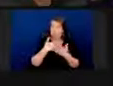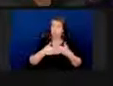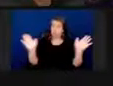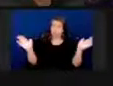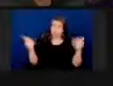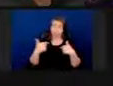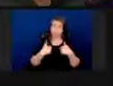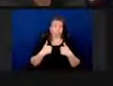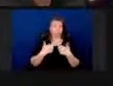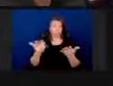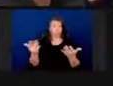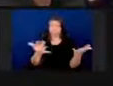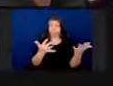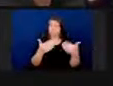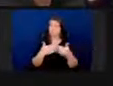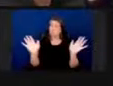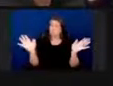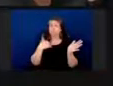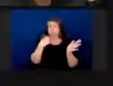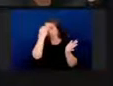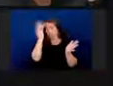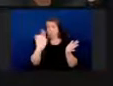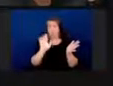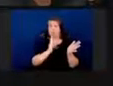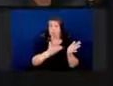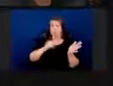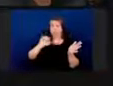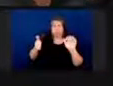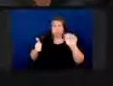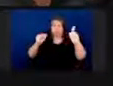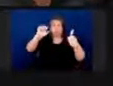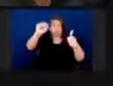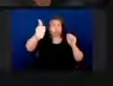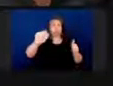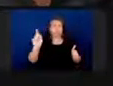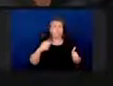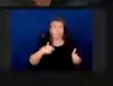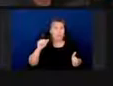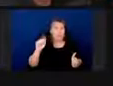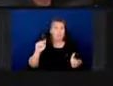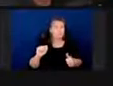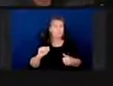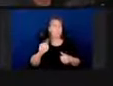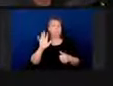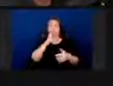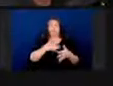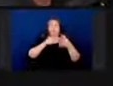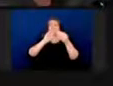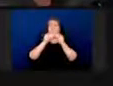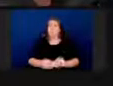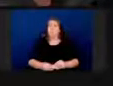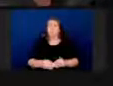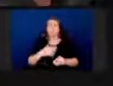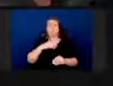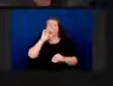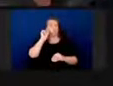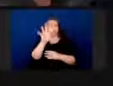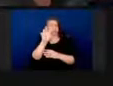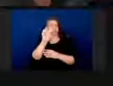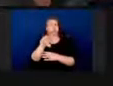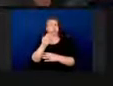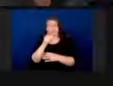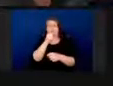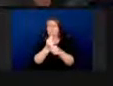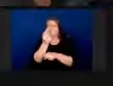الفعاليات التواصل لكي نتمكن طبعا من التواصل مع أعضاء المجتمع.